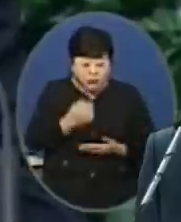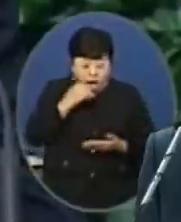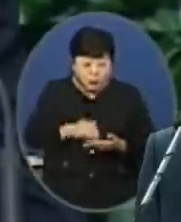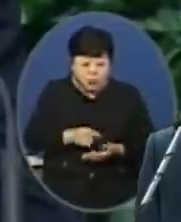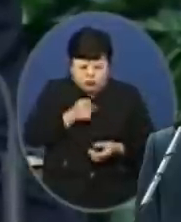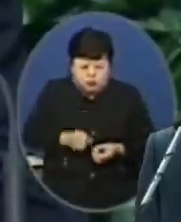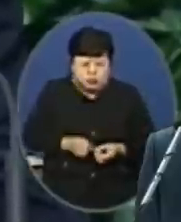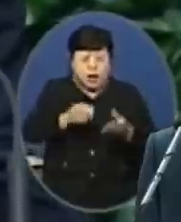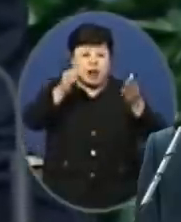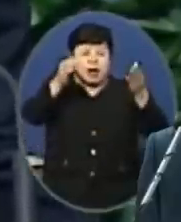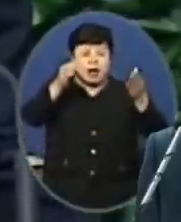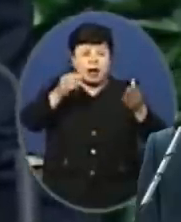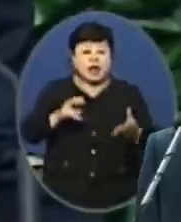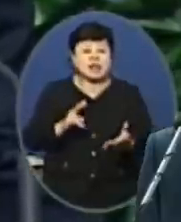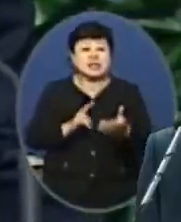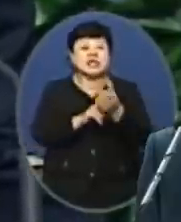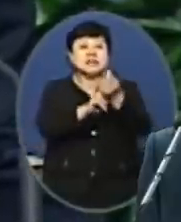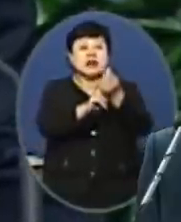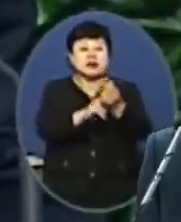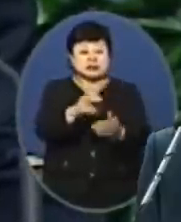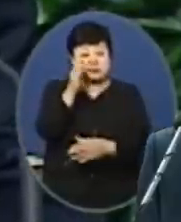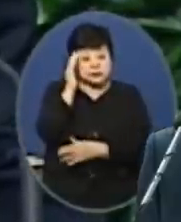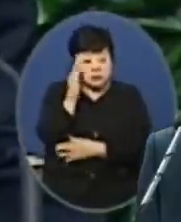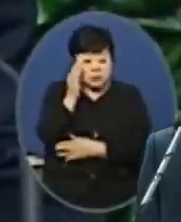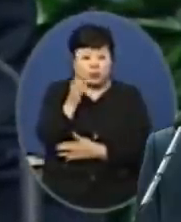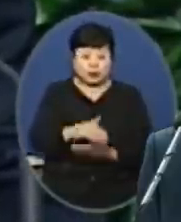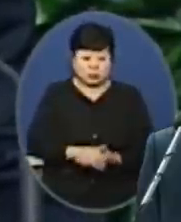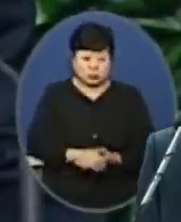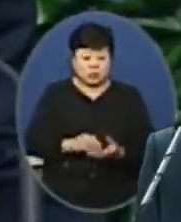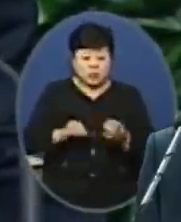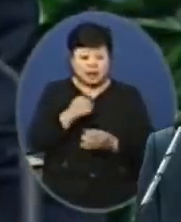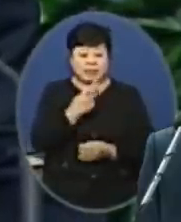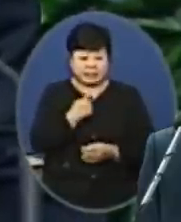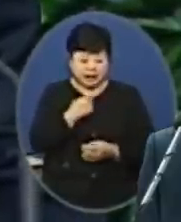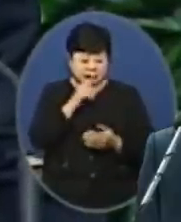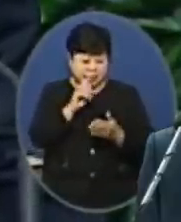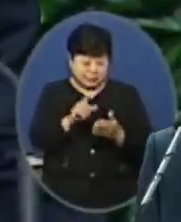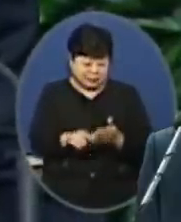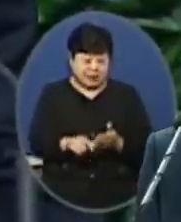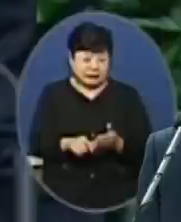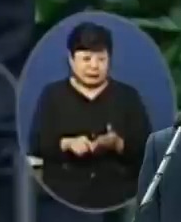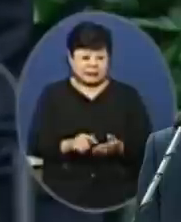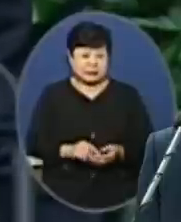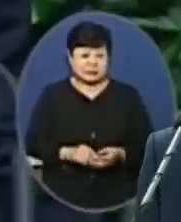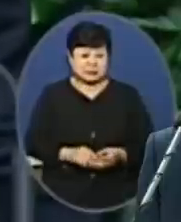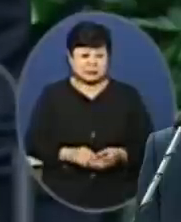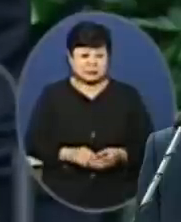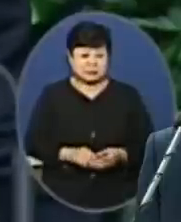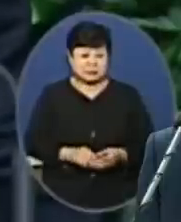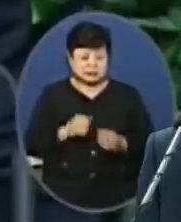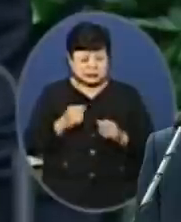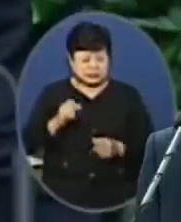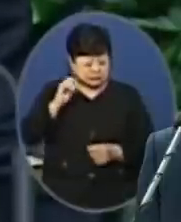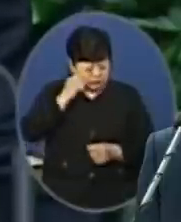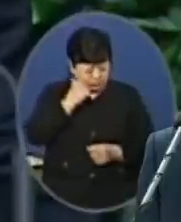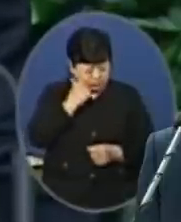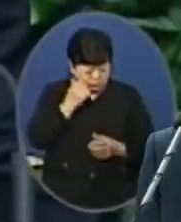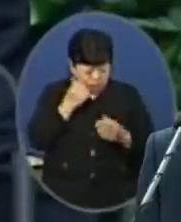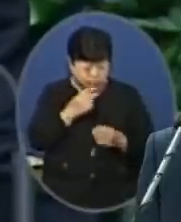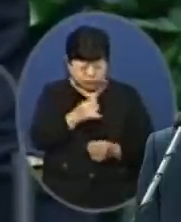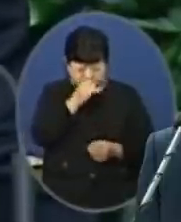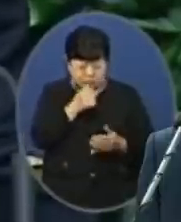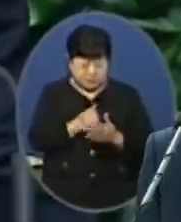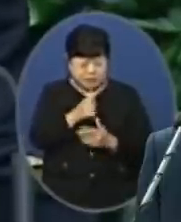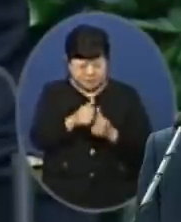물이 쏟더라. 전부 기적의 이야기인 것입니다. 그는 환난을 당해서 그렇지 않으면 살아날 수 없는 고통이 있으니까